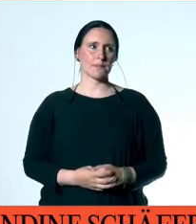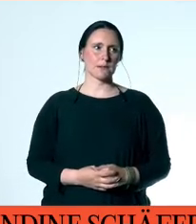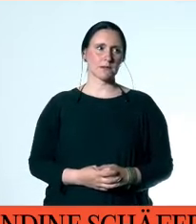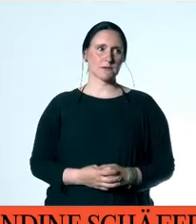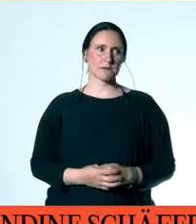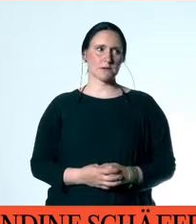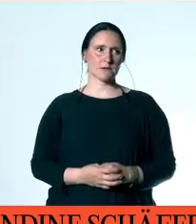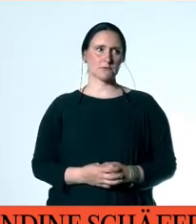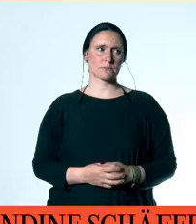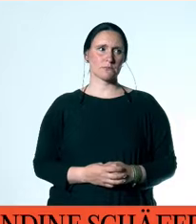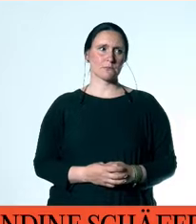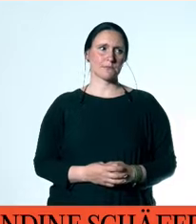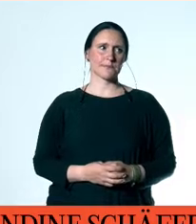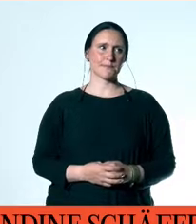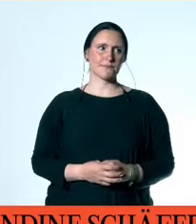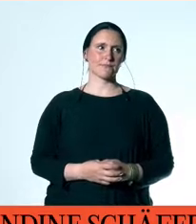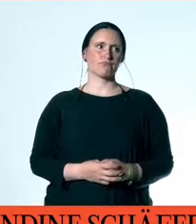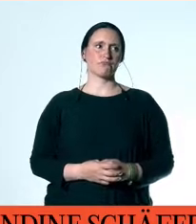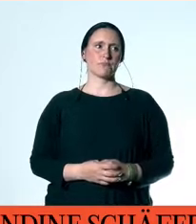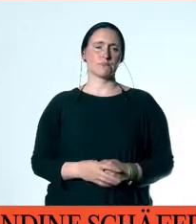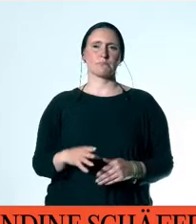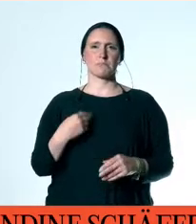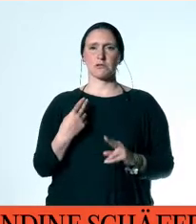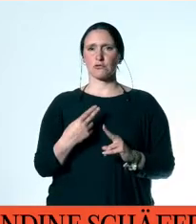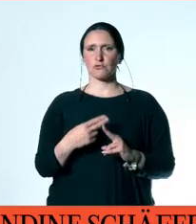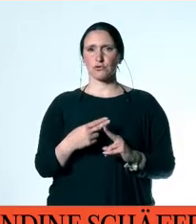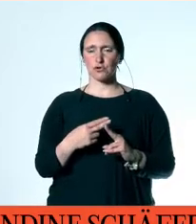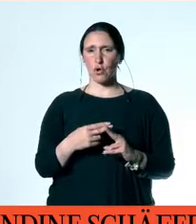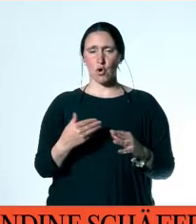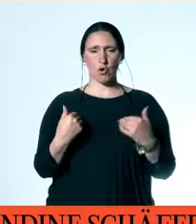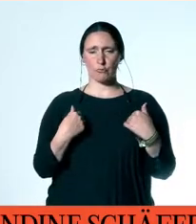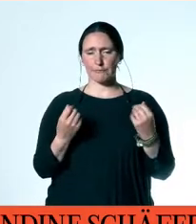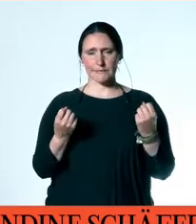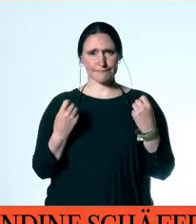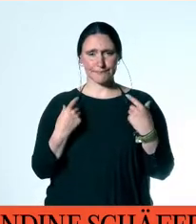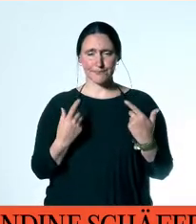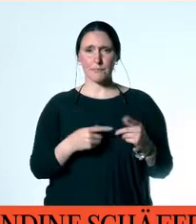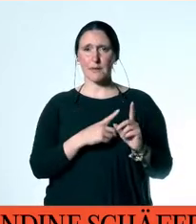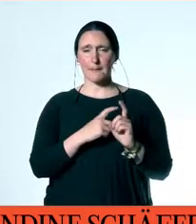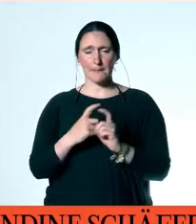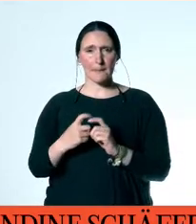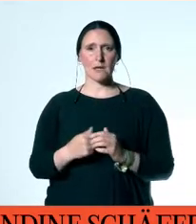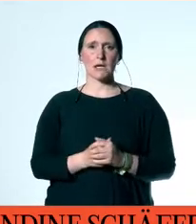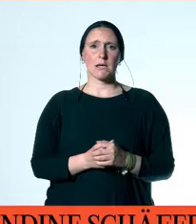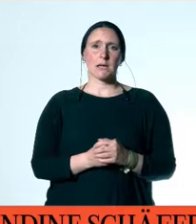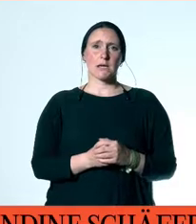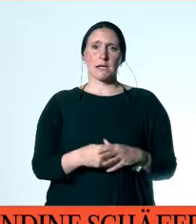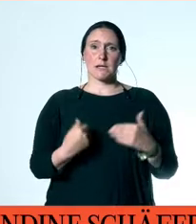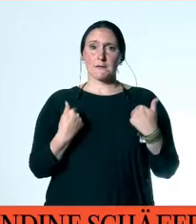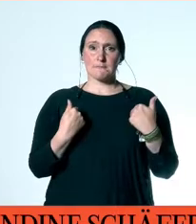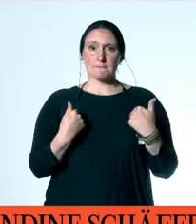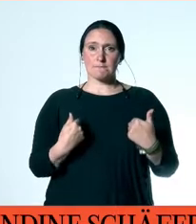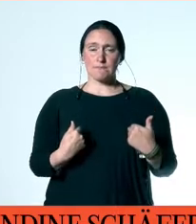Kunstschaffenden von Fafswak arbeiten mit einer Vielzahl von Kunstformen und Genres zusammen, um den öffentlichen und auch